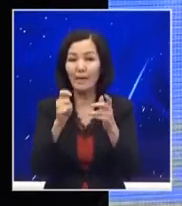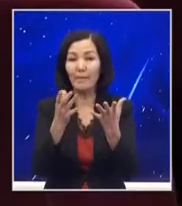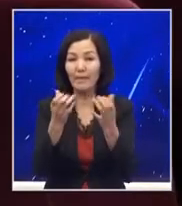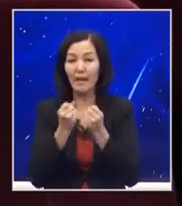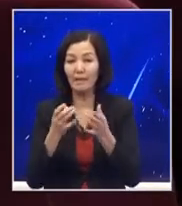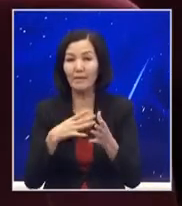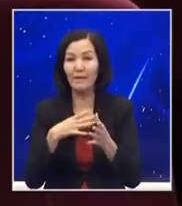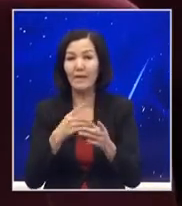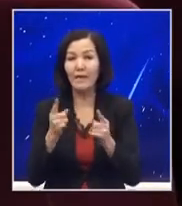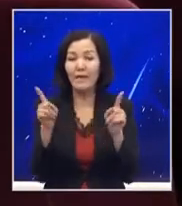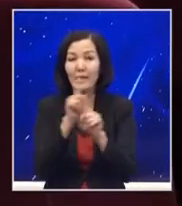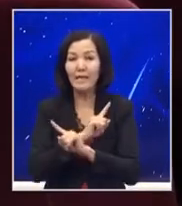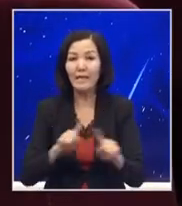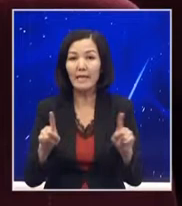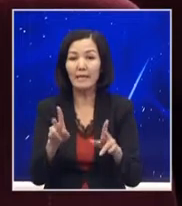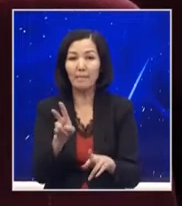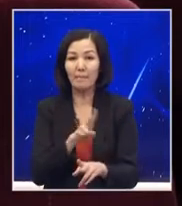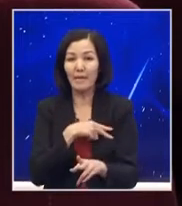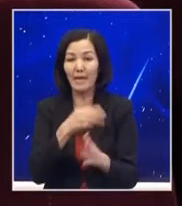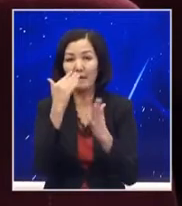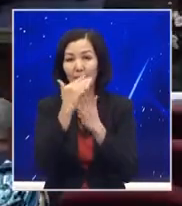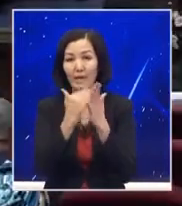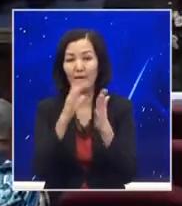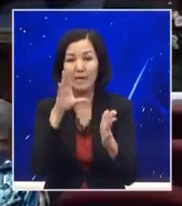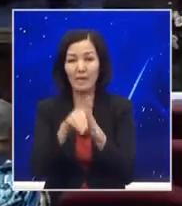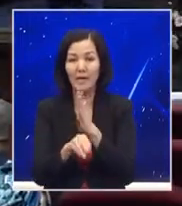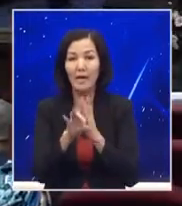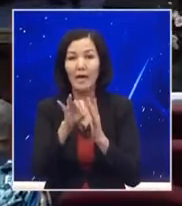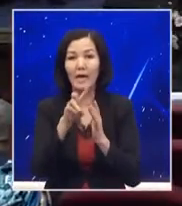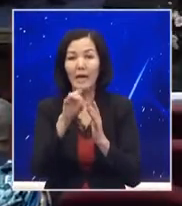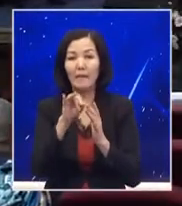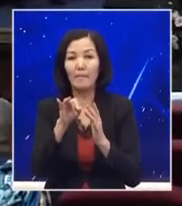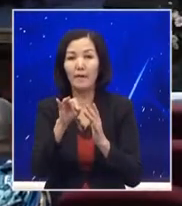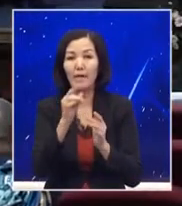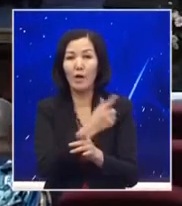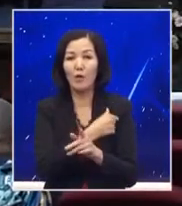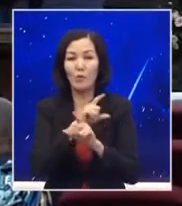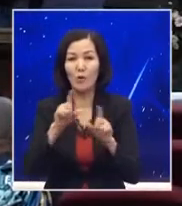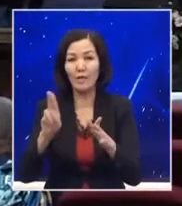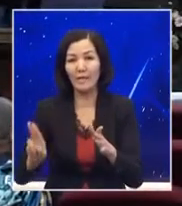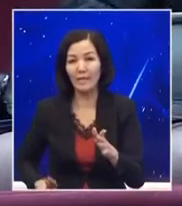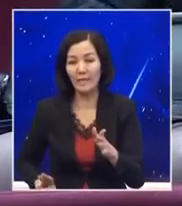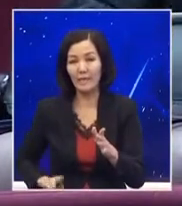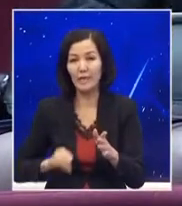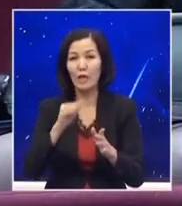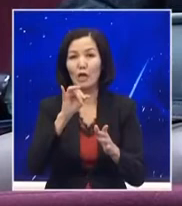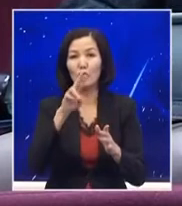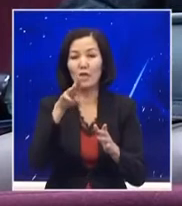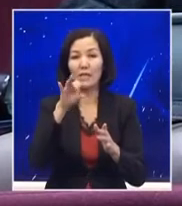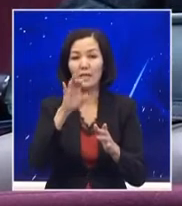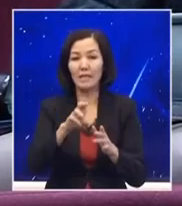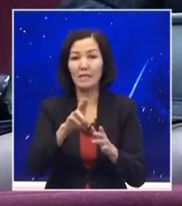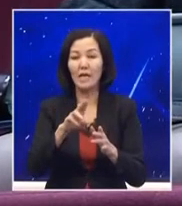еңбегі үшін медаліне лайық деп танылғандар тізімінде Райымбек аудандық аурухана башысы Жантас Нұрланұлы, Талдықорған